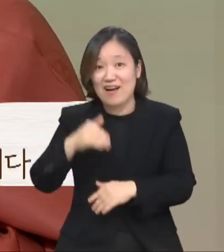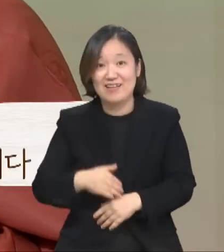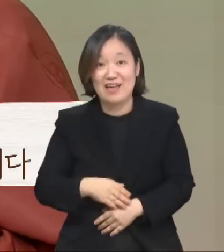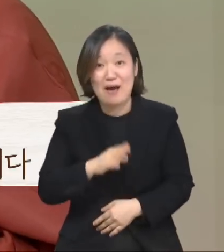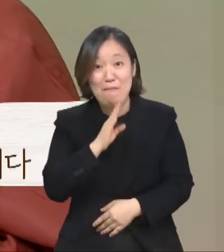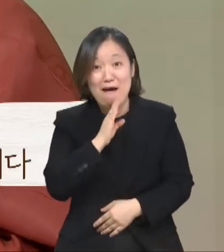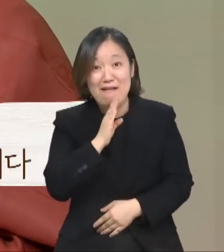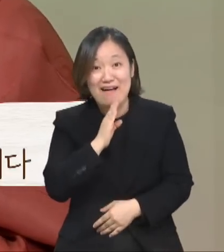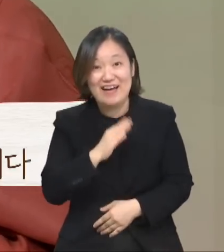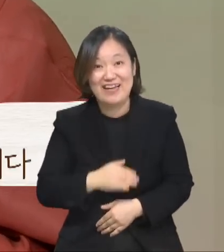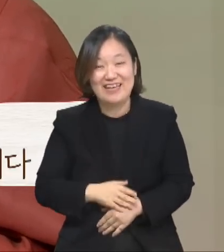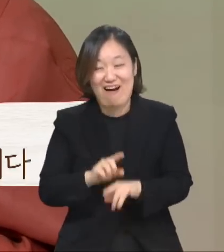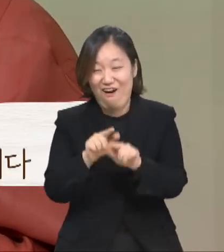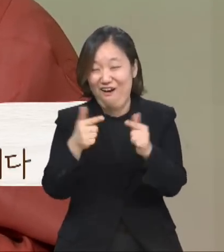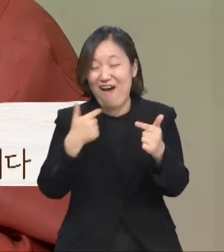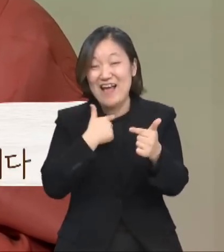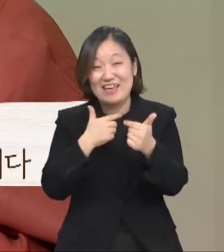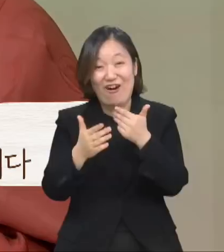골고루 다니셨네요